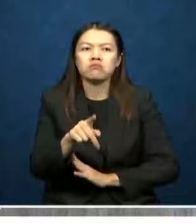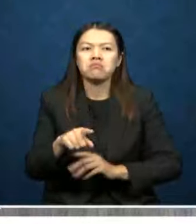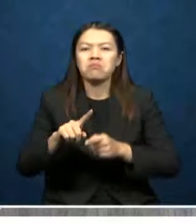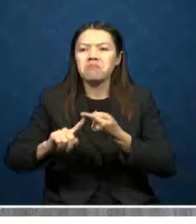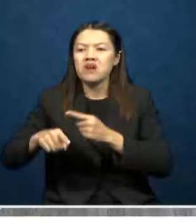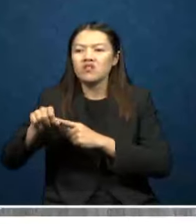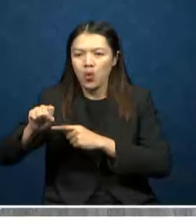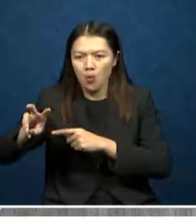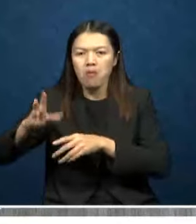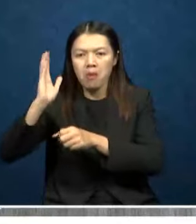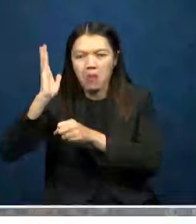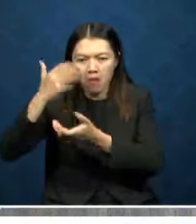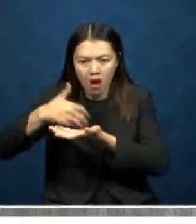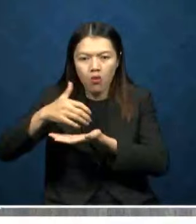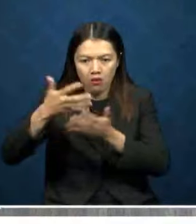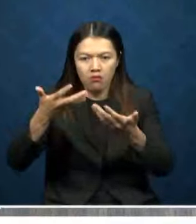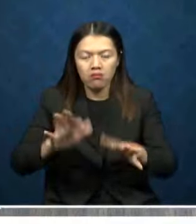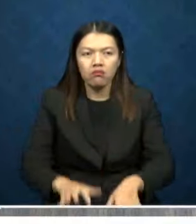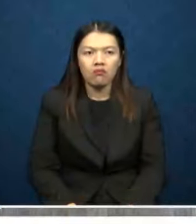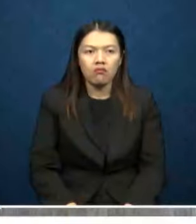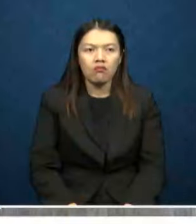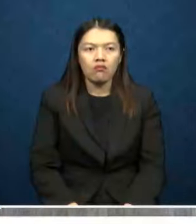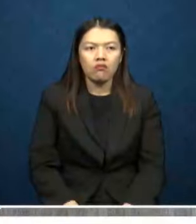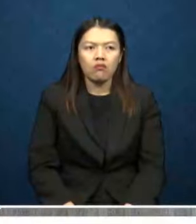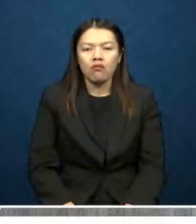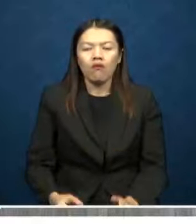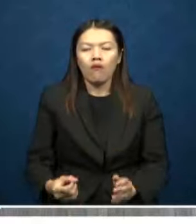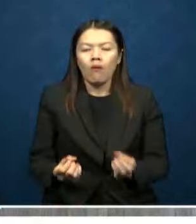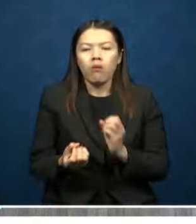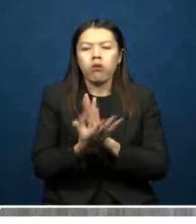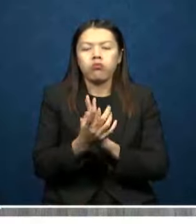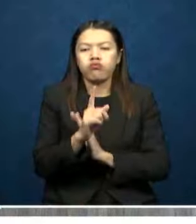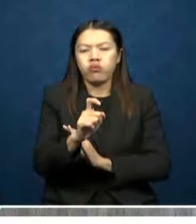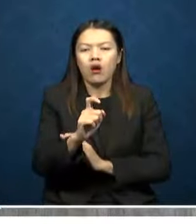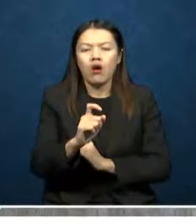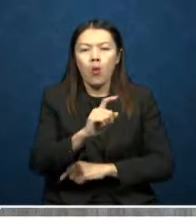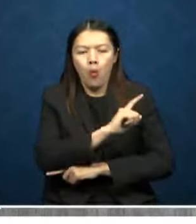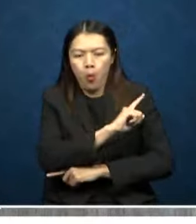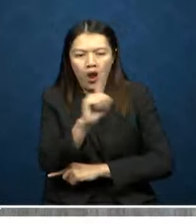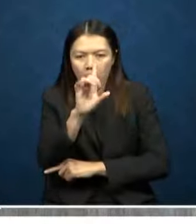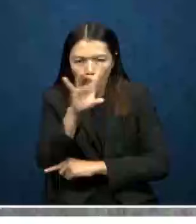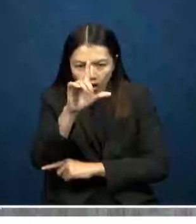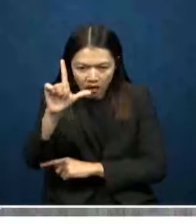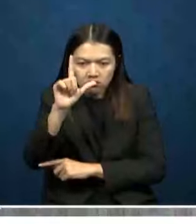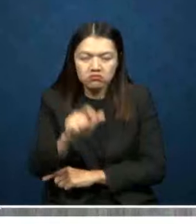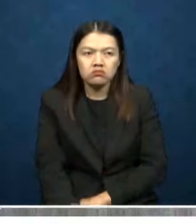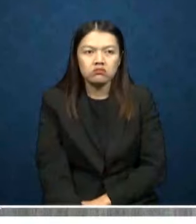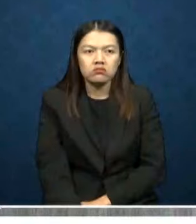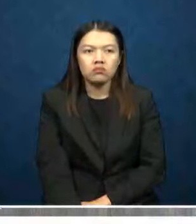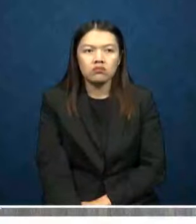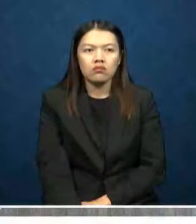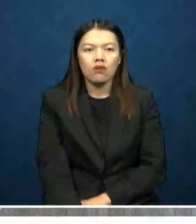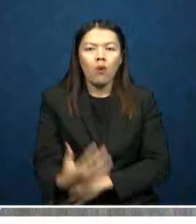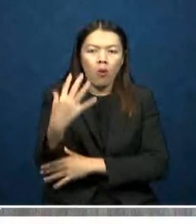สมาชิกได้อภิปรายไปแล้วค่าเสียหายเนี่ยวันละประมาณ 100ล้านบาทไม่ว่าจะ